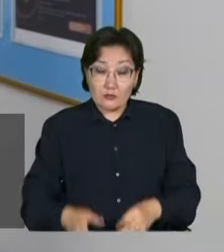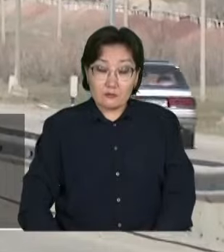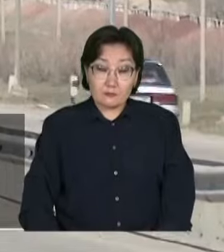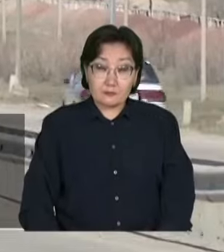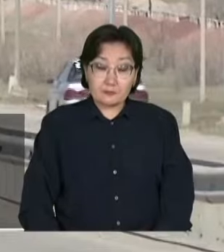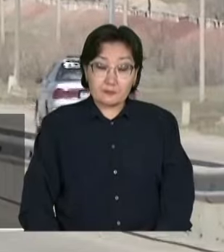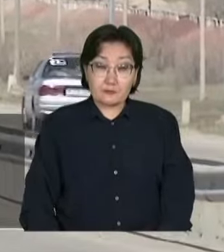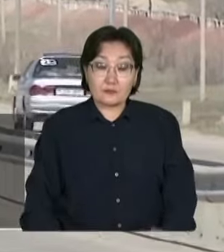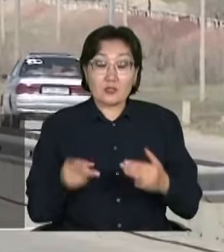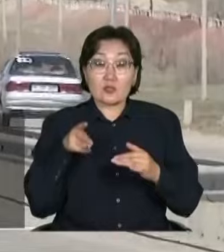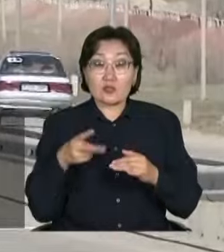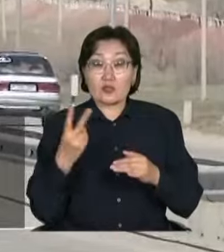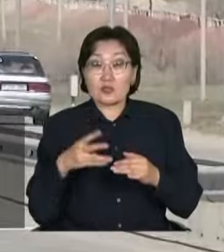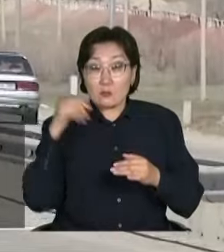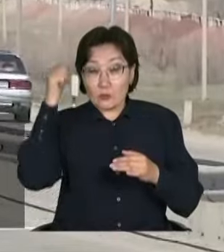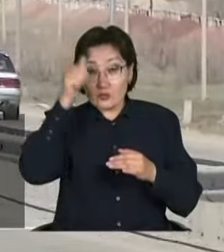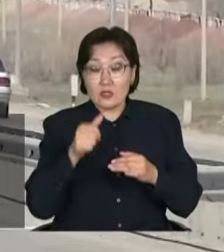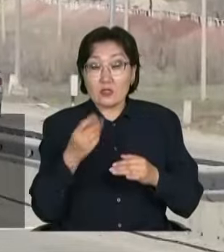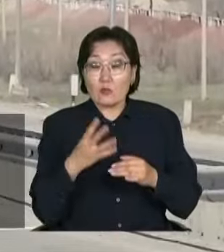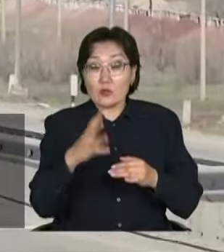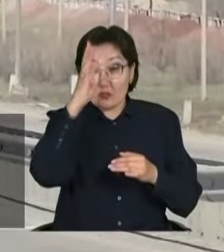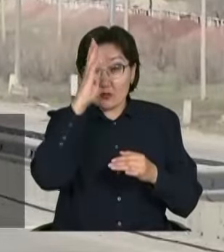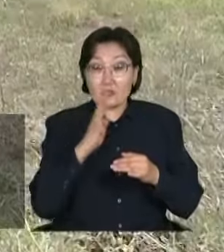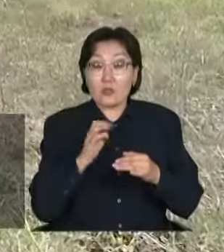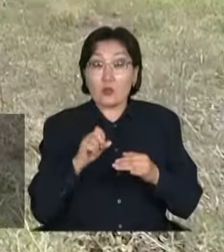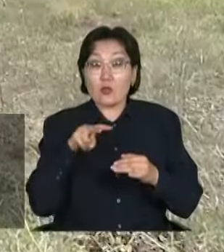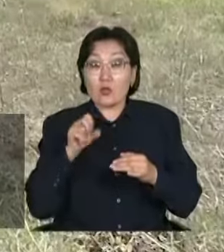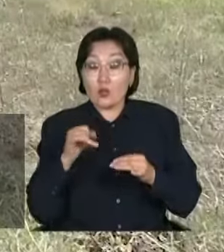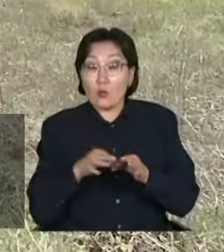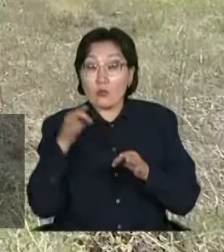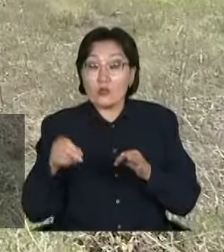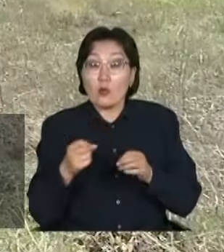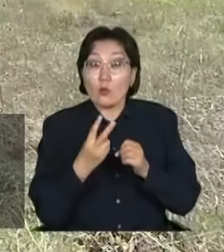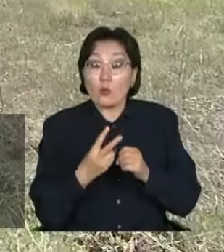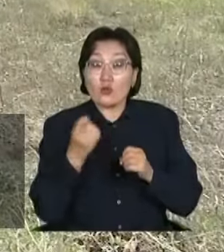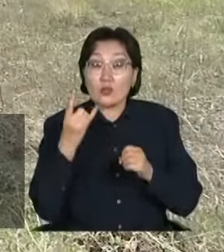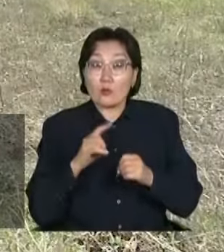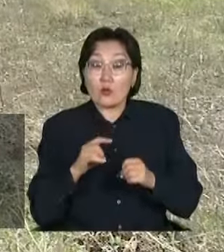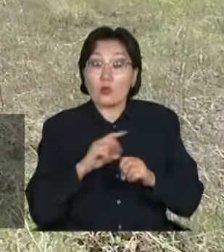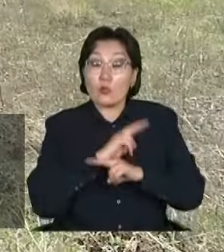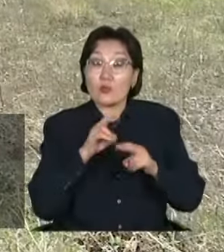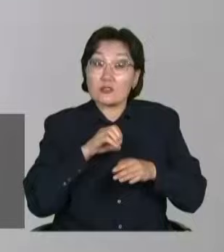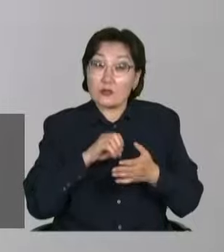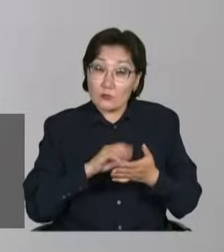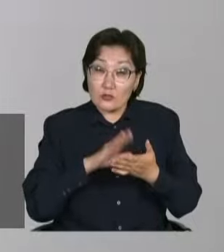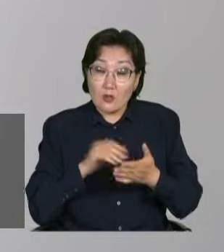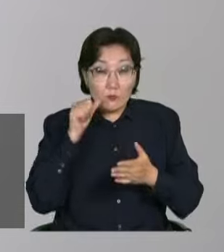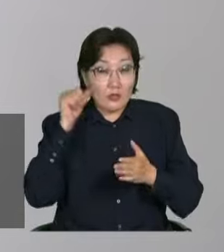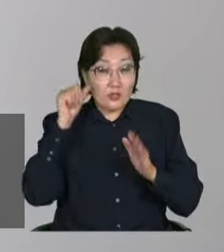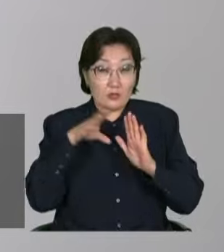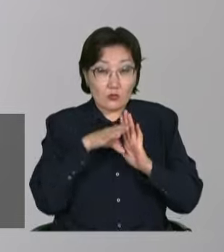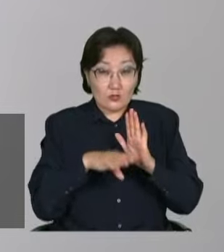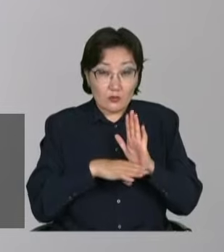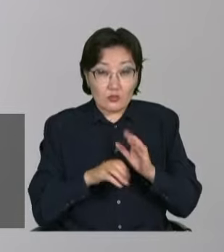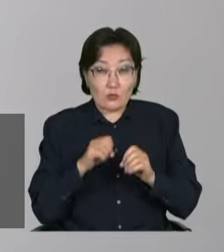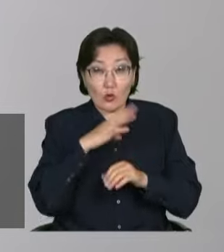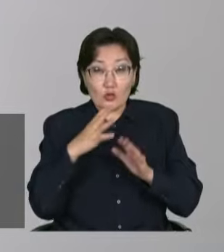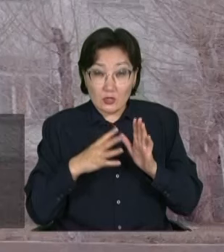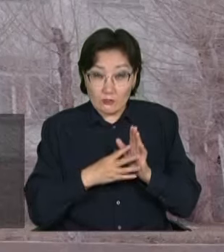болады. 2024 жылдың 4 айында Ұлытау облысы бойынша 12 нәресте өлімі тіркелді, ал былтырғы көрсеткіш тіптен